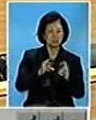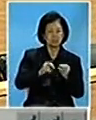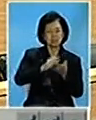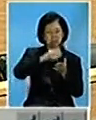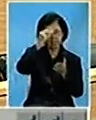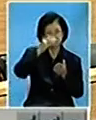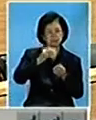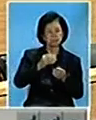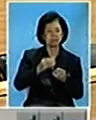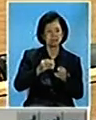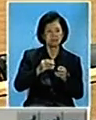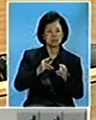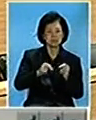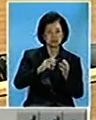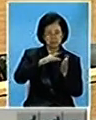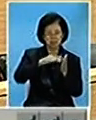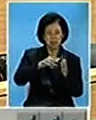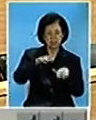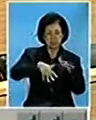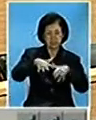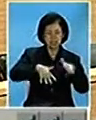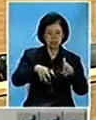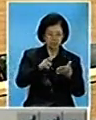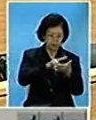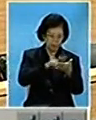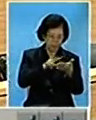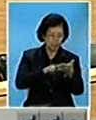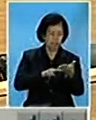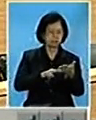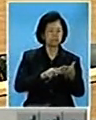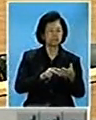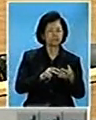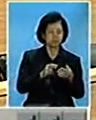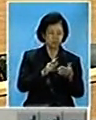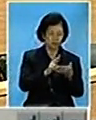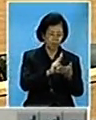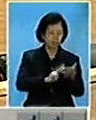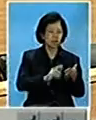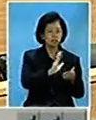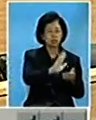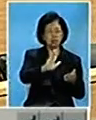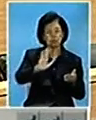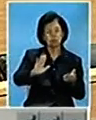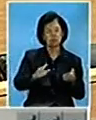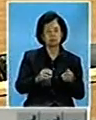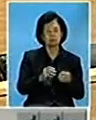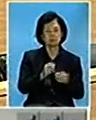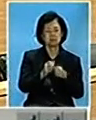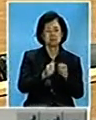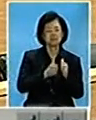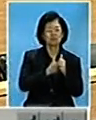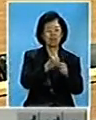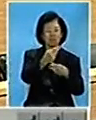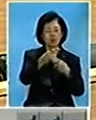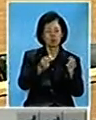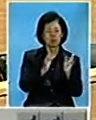สิตนักศึกษาและประชาชนจะได้อ่านรายงานประจำปีของท่านตามห้องสมุดประชาชนต่